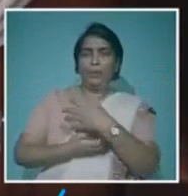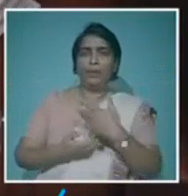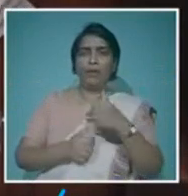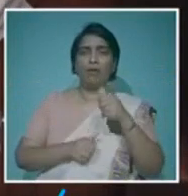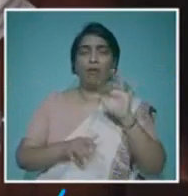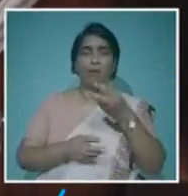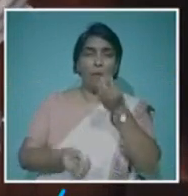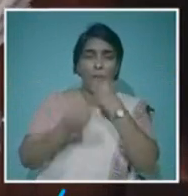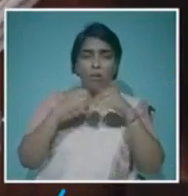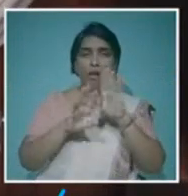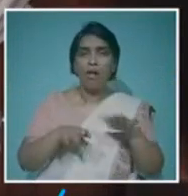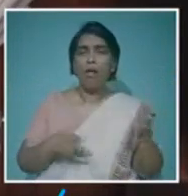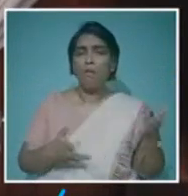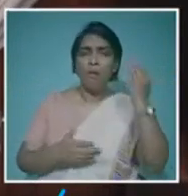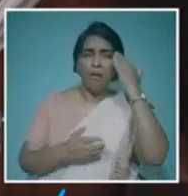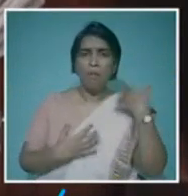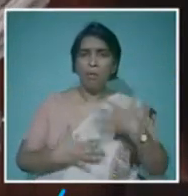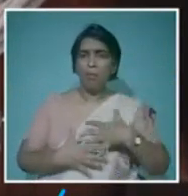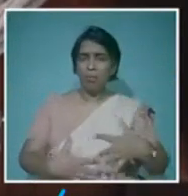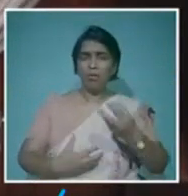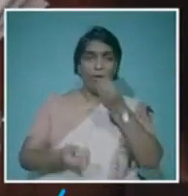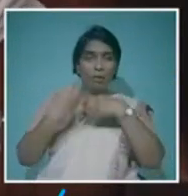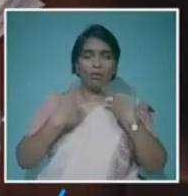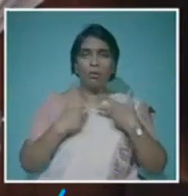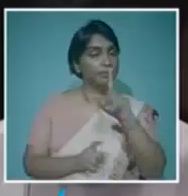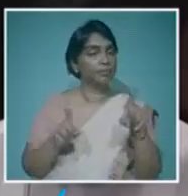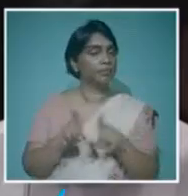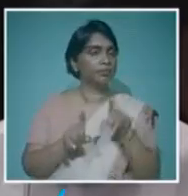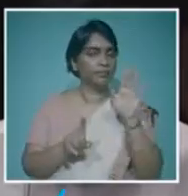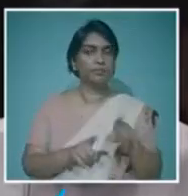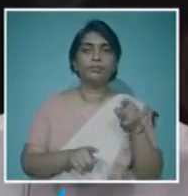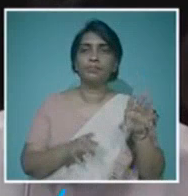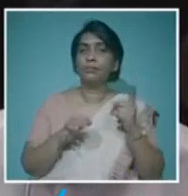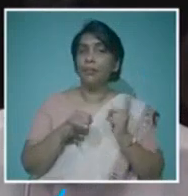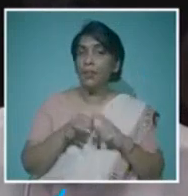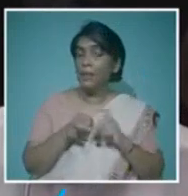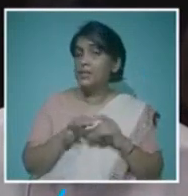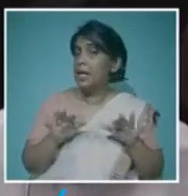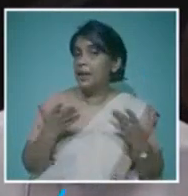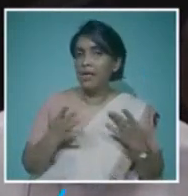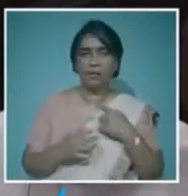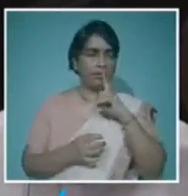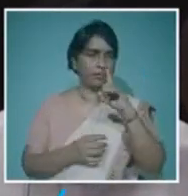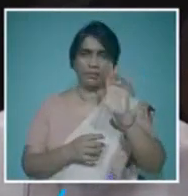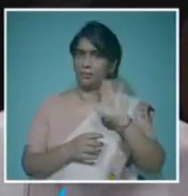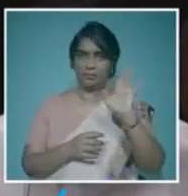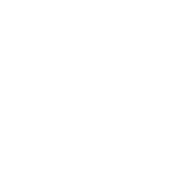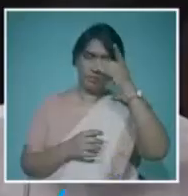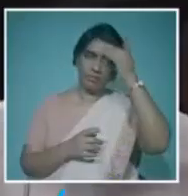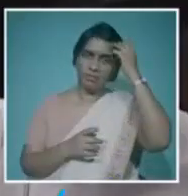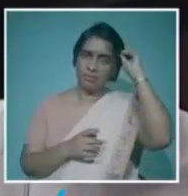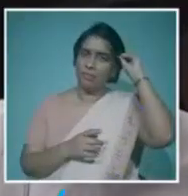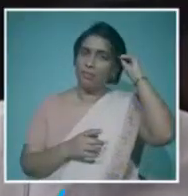පාවිච්චි කරපු දරුවන්ට මව්වරුන්ට වෙච්ච හානියට වග කියන්නේ කවුද? මේ ප්‍රශ්නයක් නැහැයි කියලා කියන්න මං කොයිසාලකත් සූදානම්